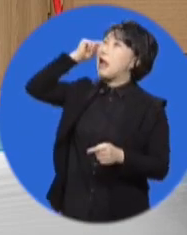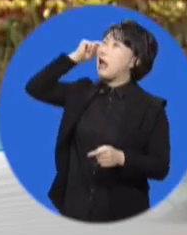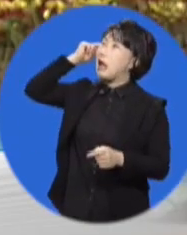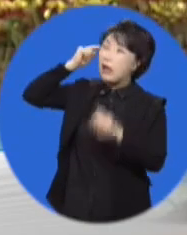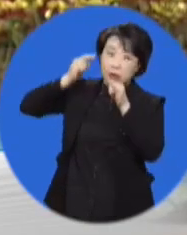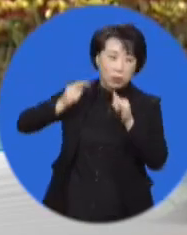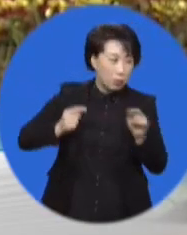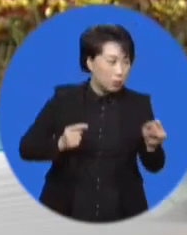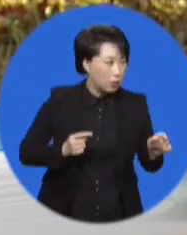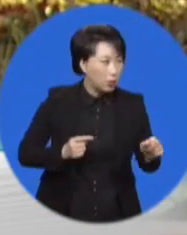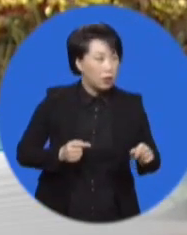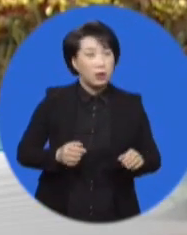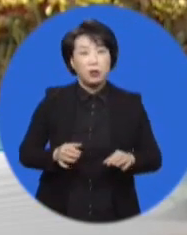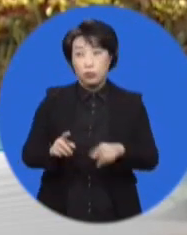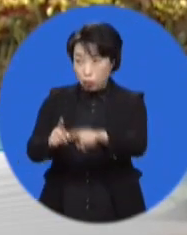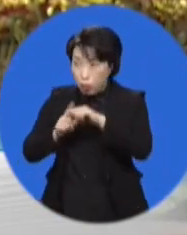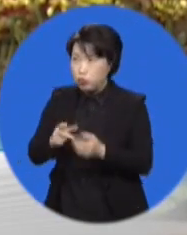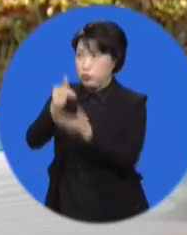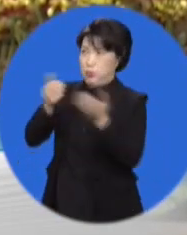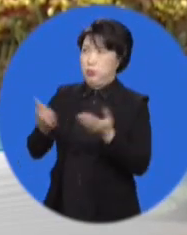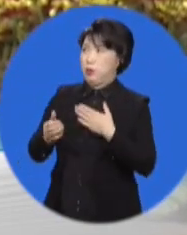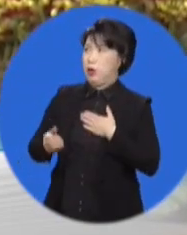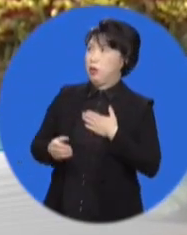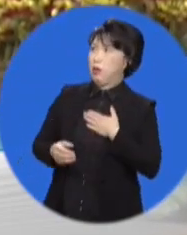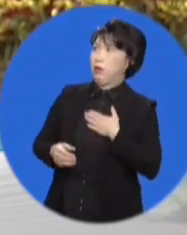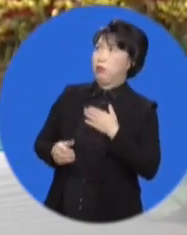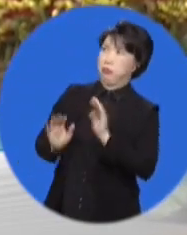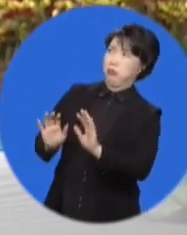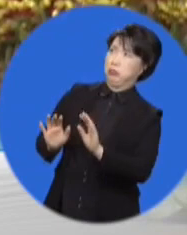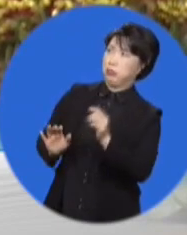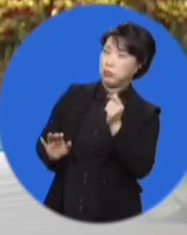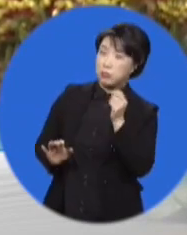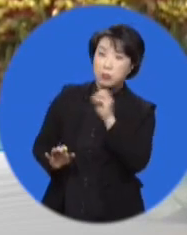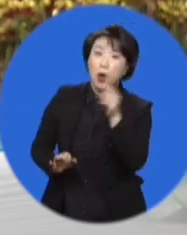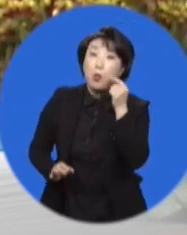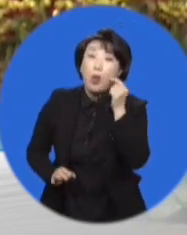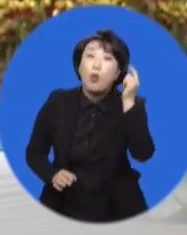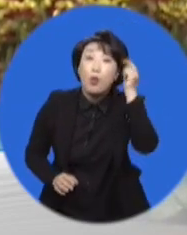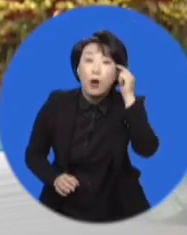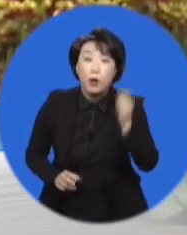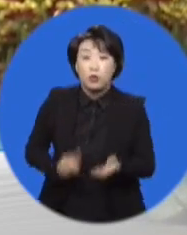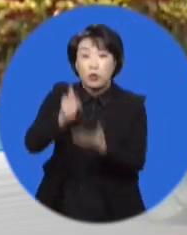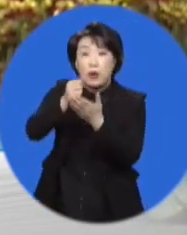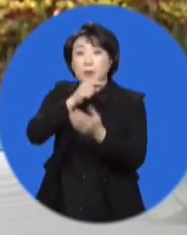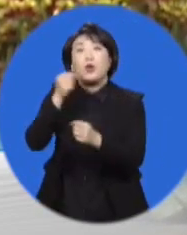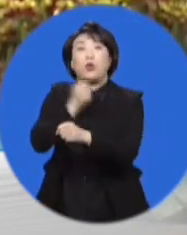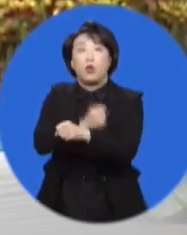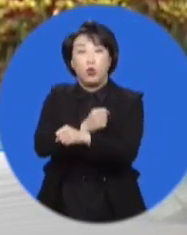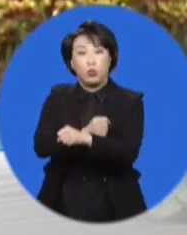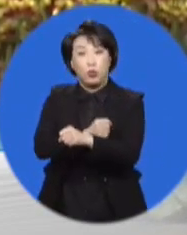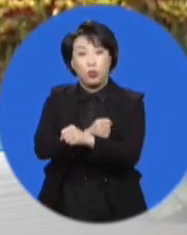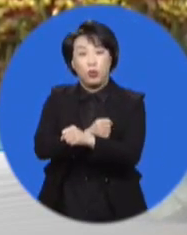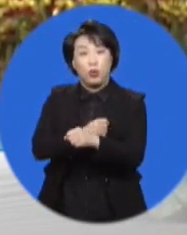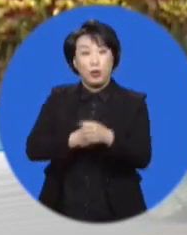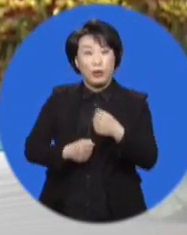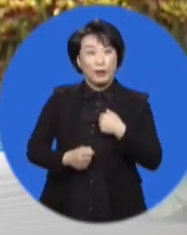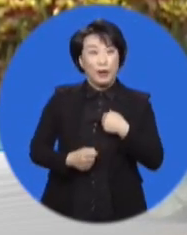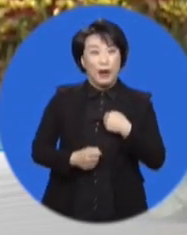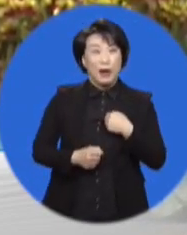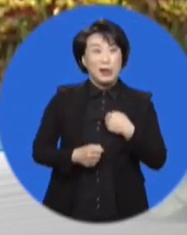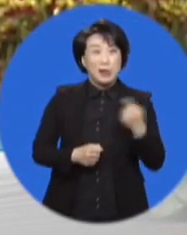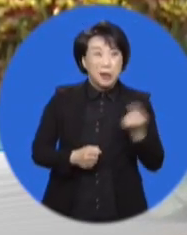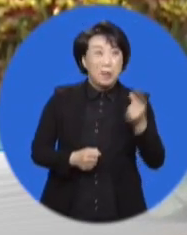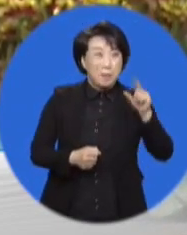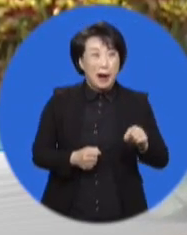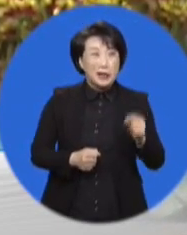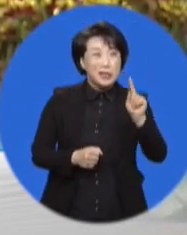모르겠다고. 내가 죽어도 주님 일에 못한다 도리 못하는 이유가 뭐냐. 주님의 피의 공로는 나 같은 거